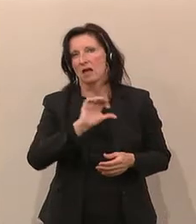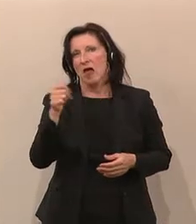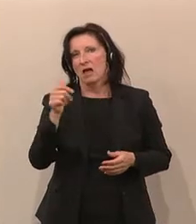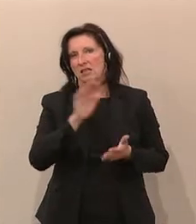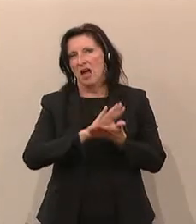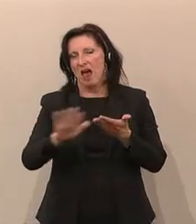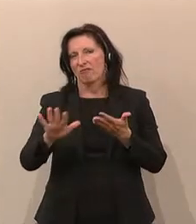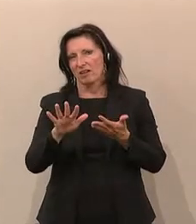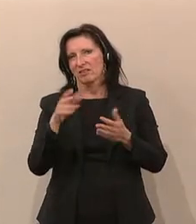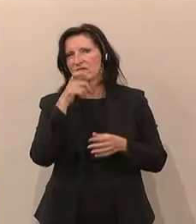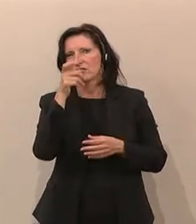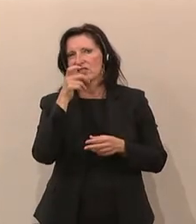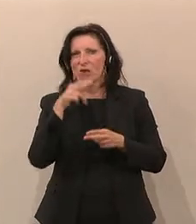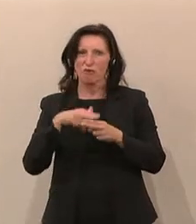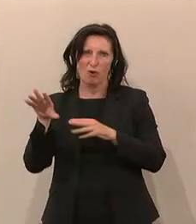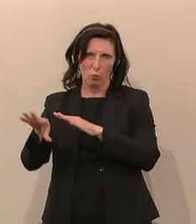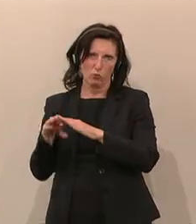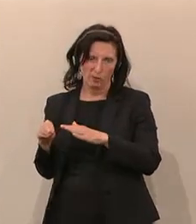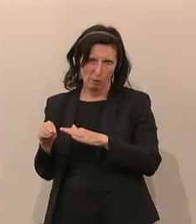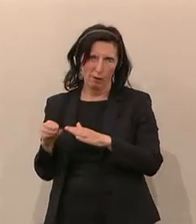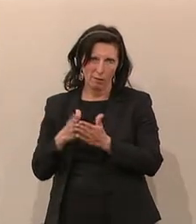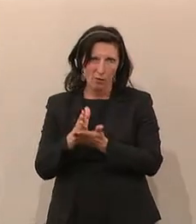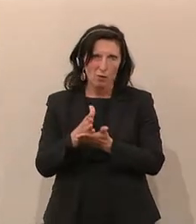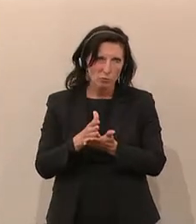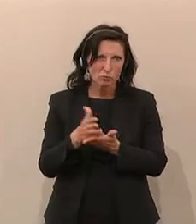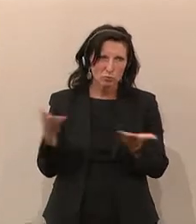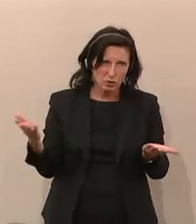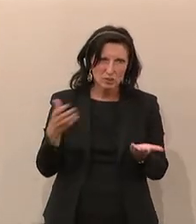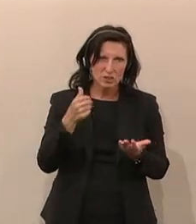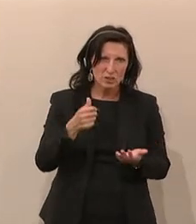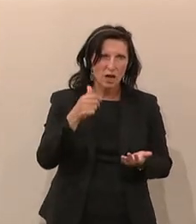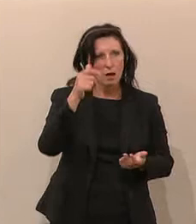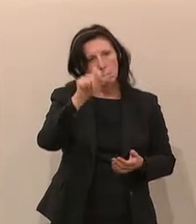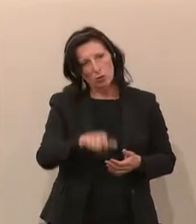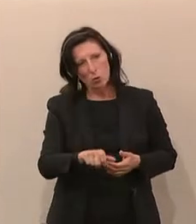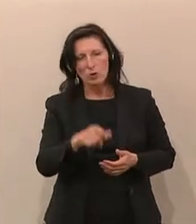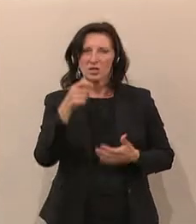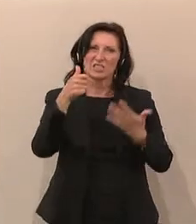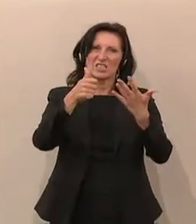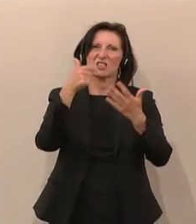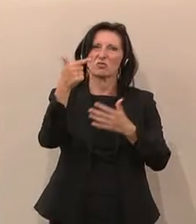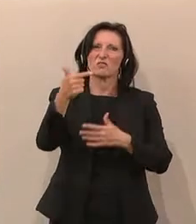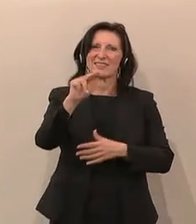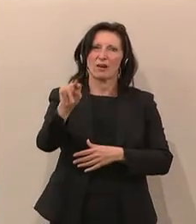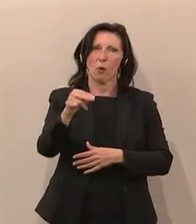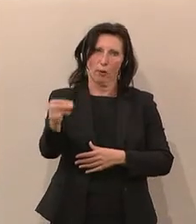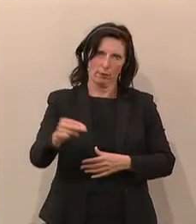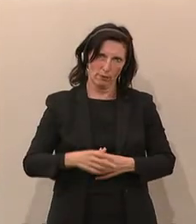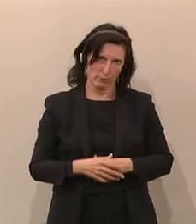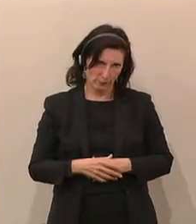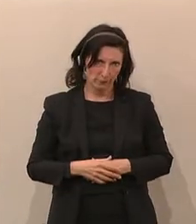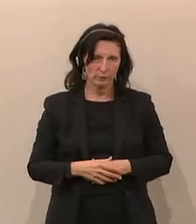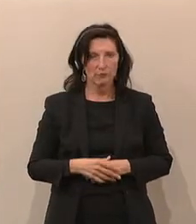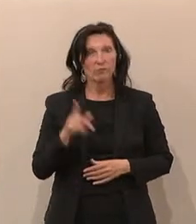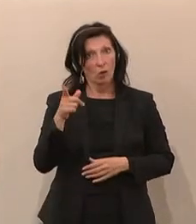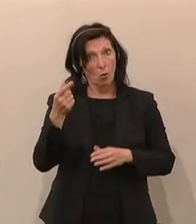Versicherung für Unternehmen, die es gibt. Im Schnitt sind das etwa 26 Euro pro Beschäftigte. Noch dazu muss